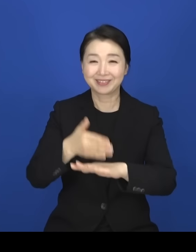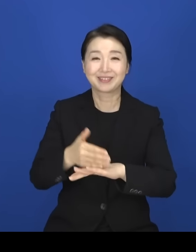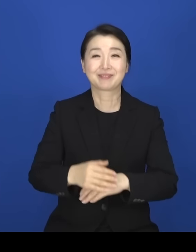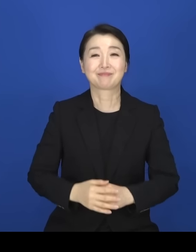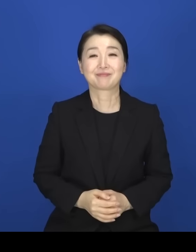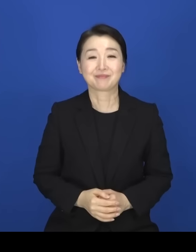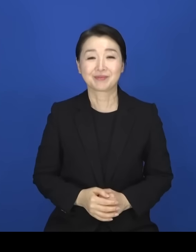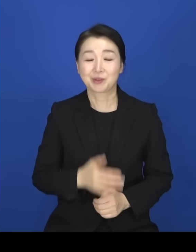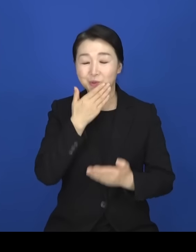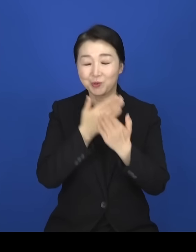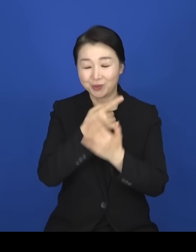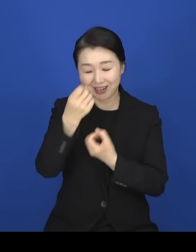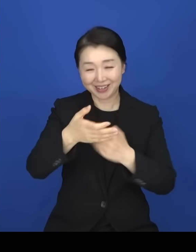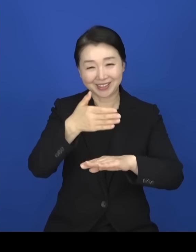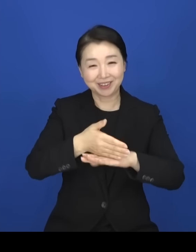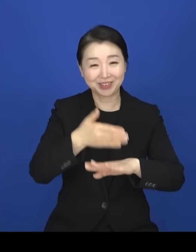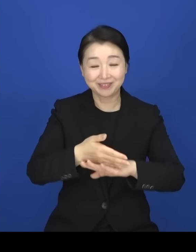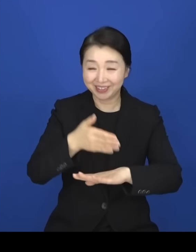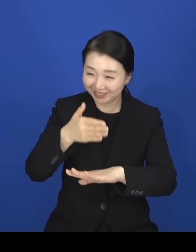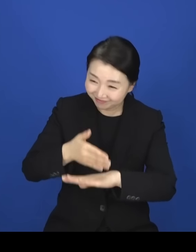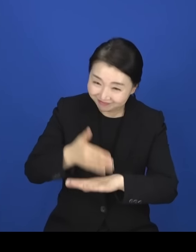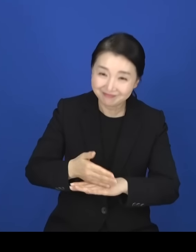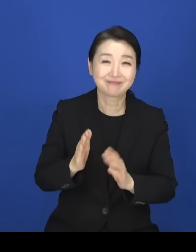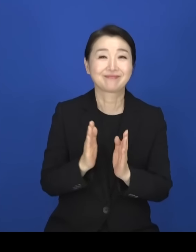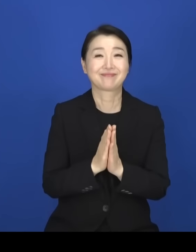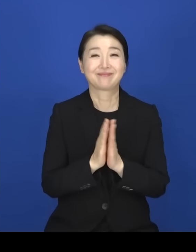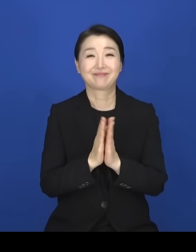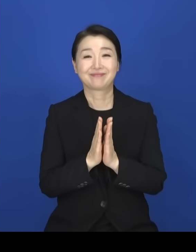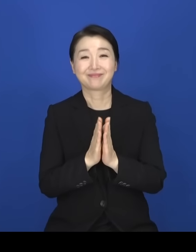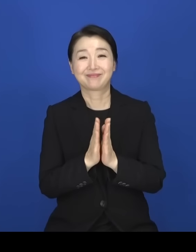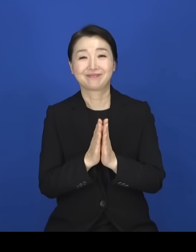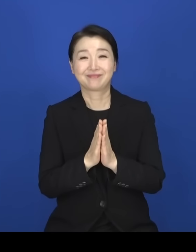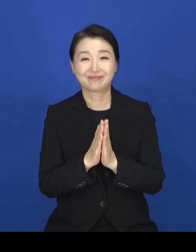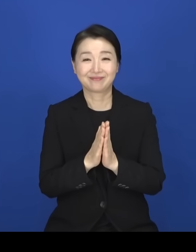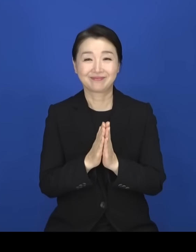감사합니다. 예. 오늘 귀한 간증 고맙습니다. 감사합니다. 감사합니다.